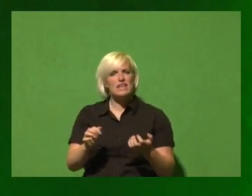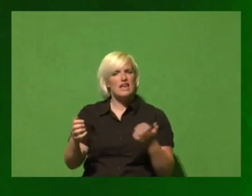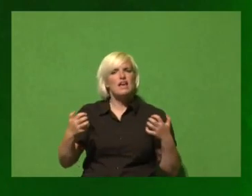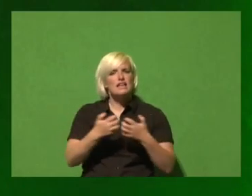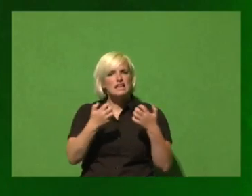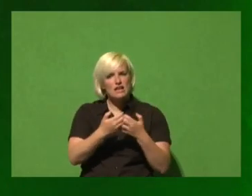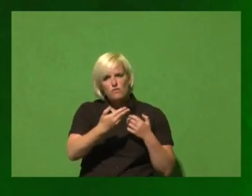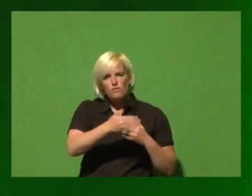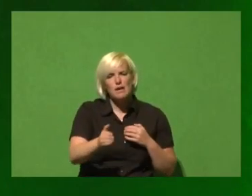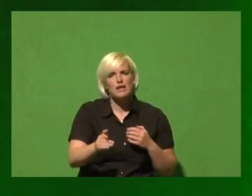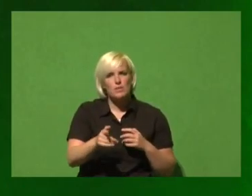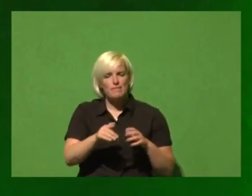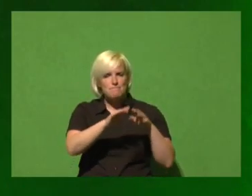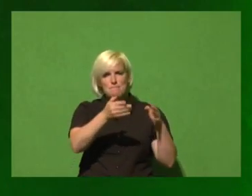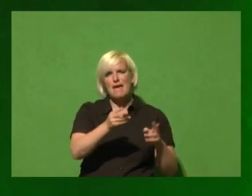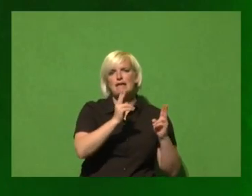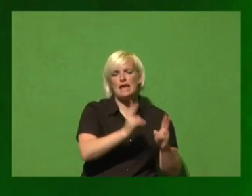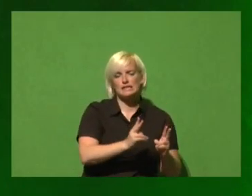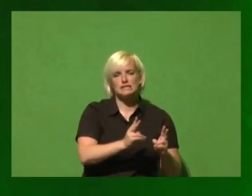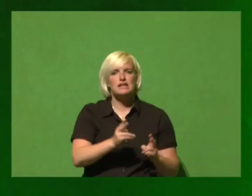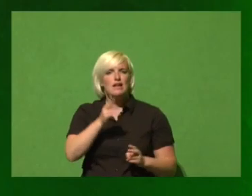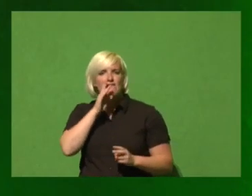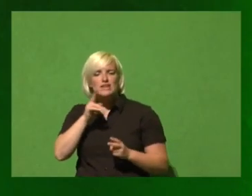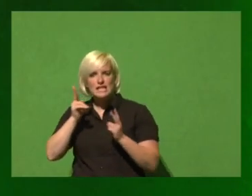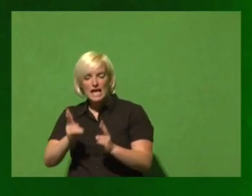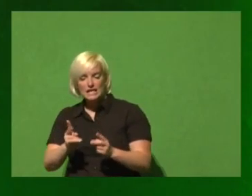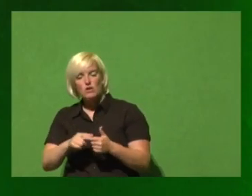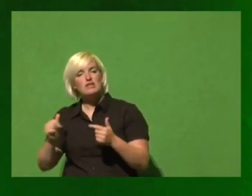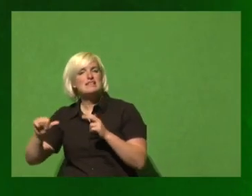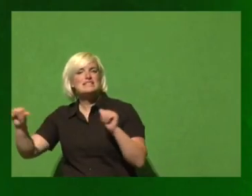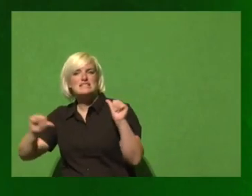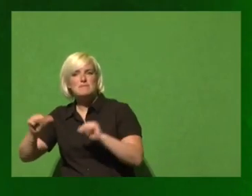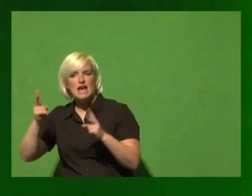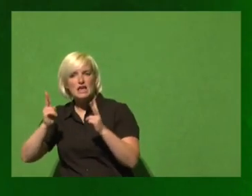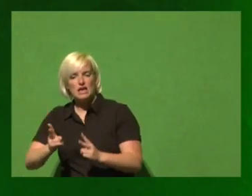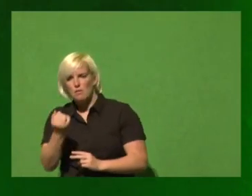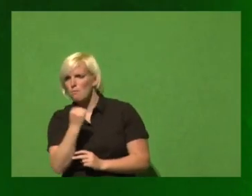geborenes Bergrecht unser Wasserrecht und auch das Chemikalienrecht bricht.